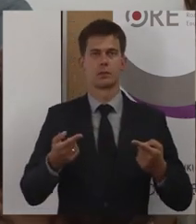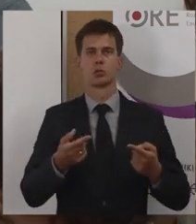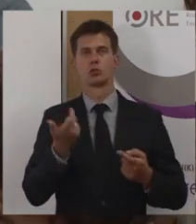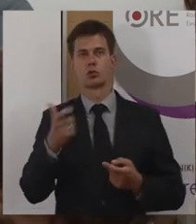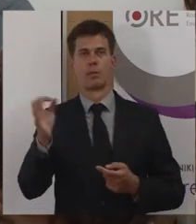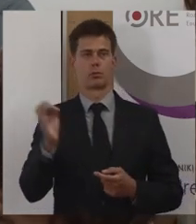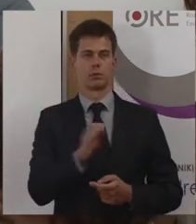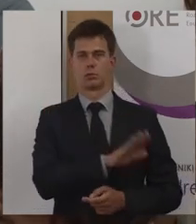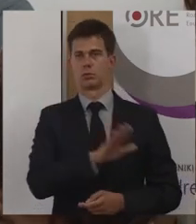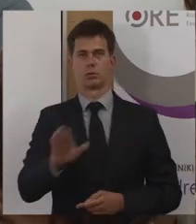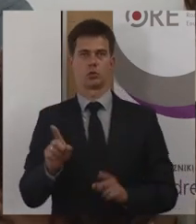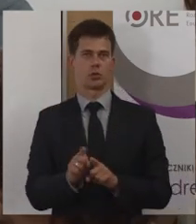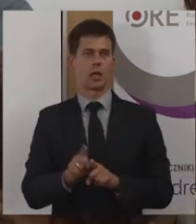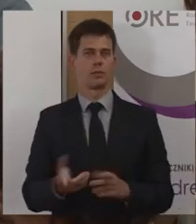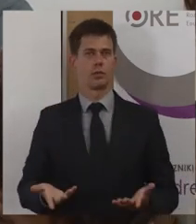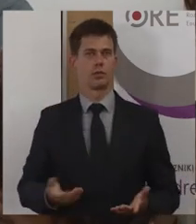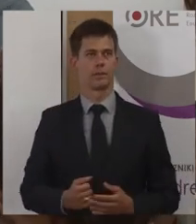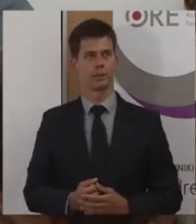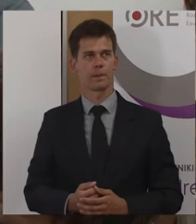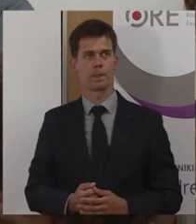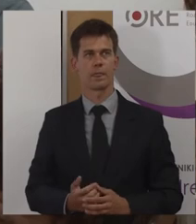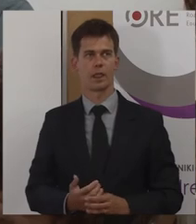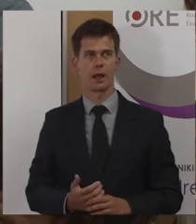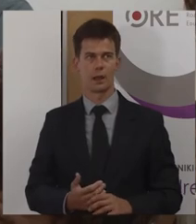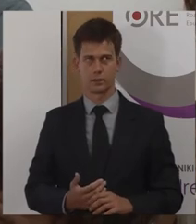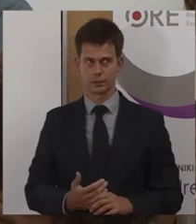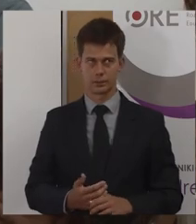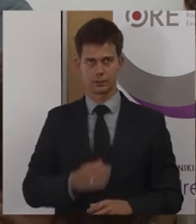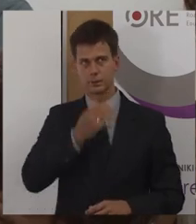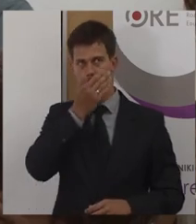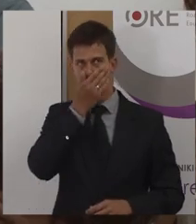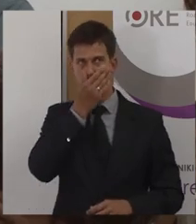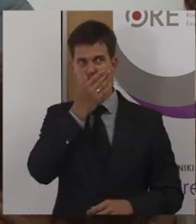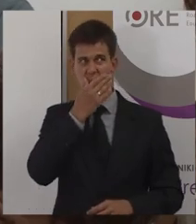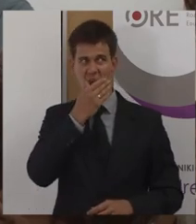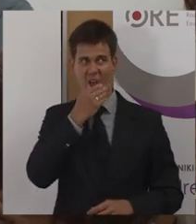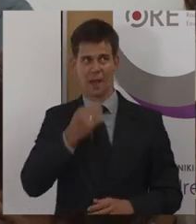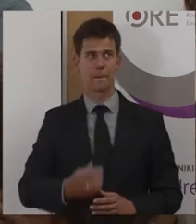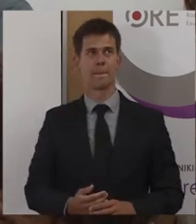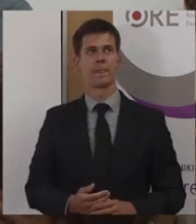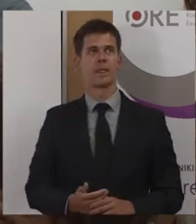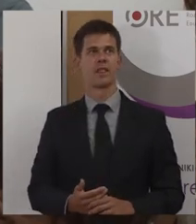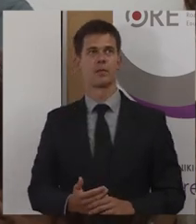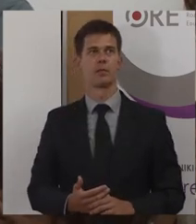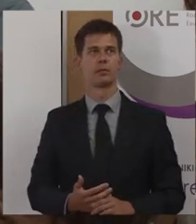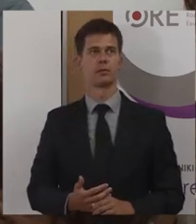maksymalnie zintegrowane dla wszystkich uczniów, powinny być po prostu pouzupełniane o takie elementy, żeby były dostępne.